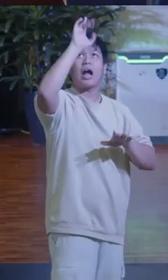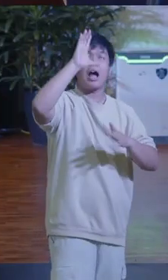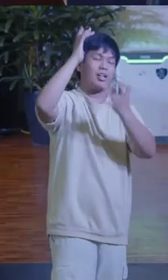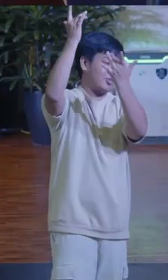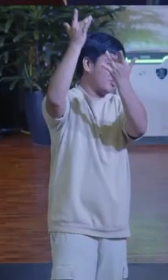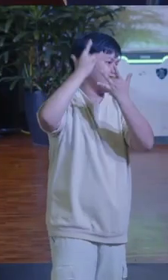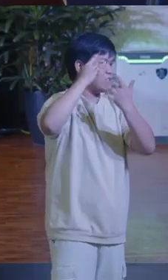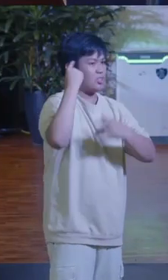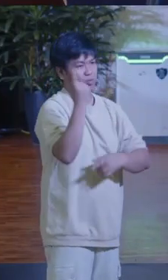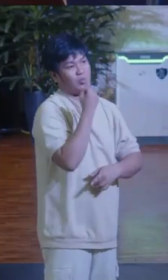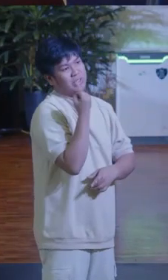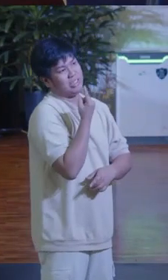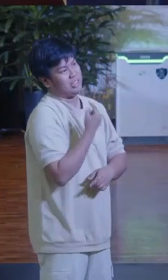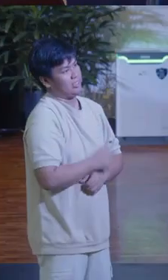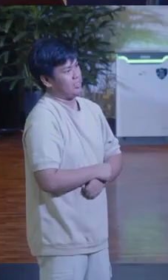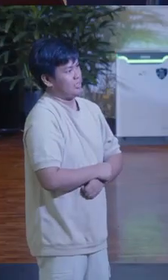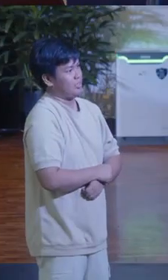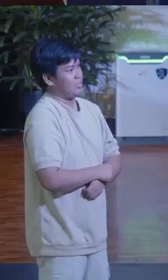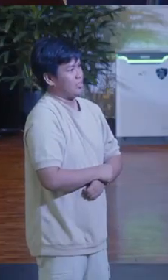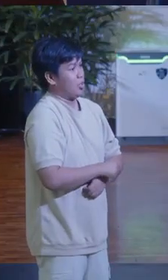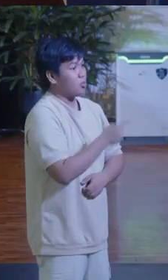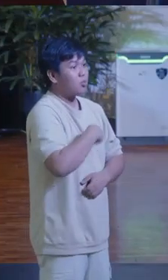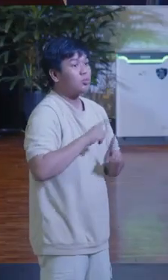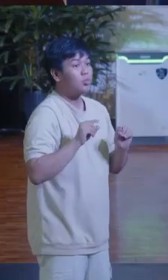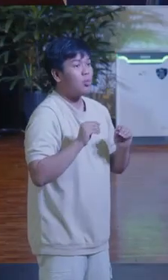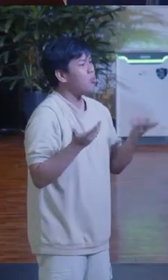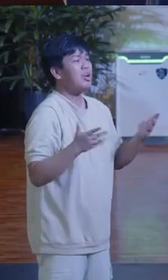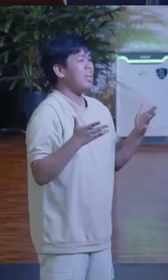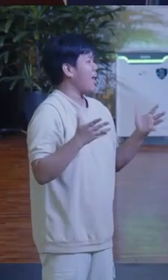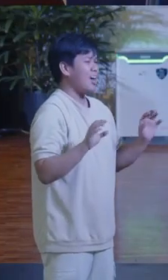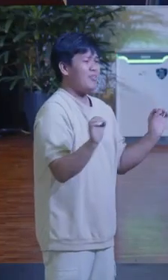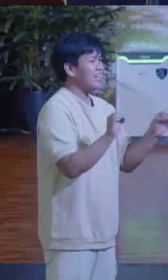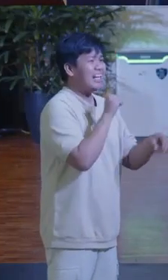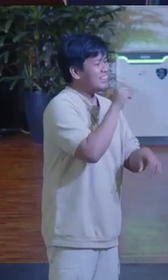Yung pong ating pinagkakatiwalaan. Kaya kung minsan,